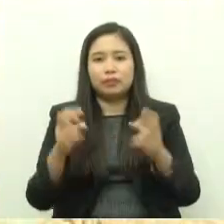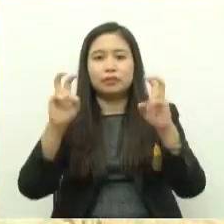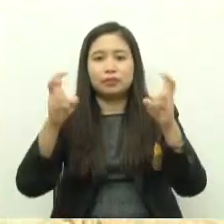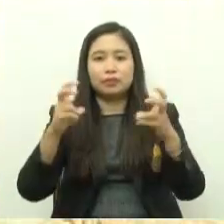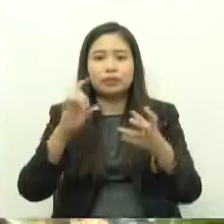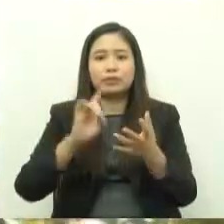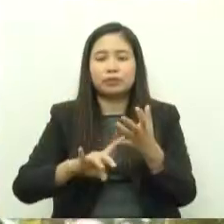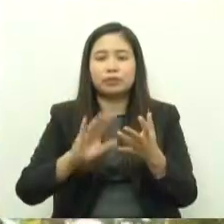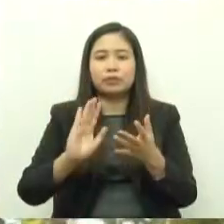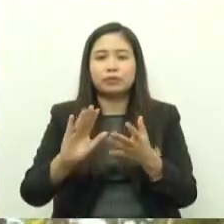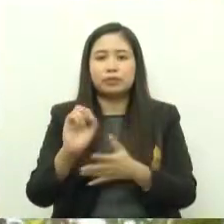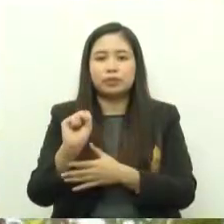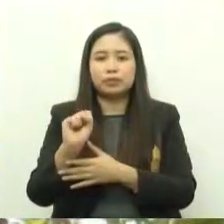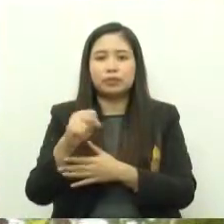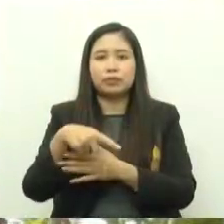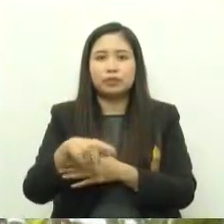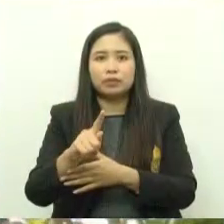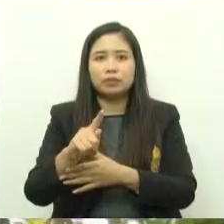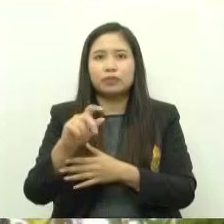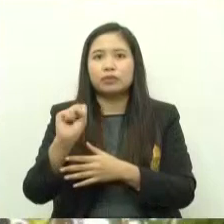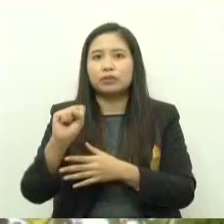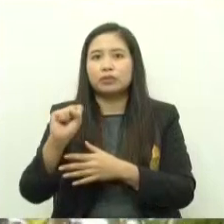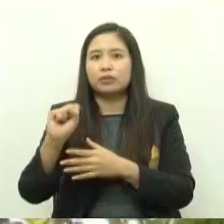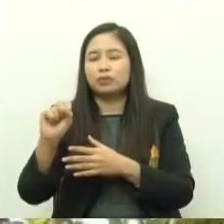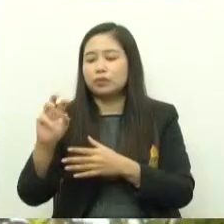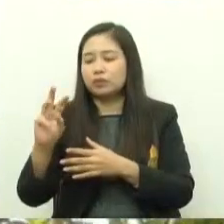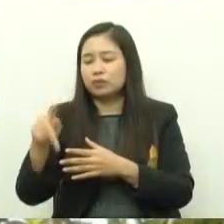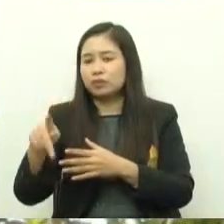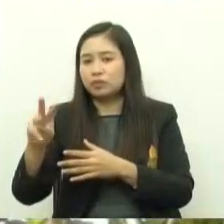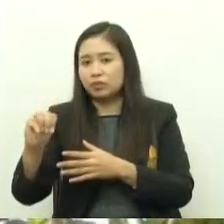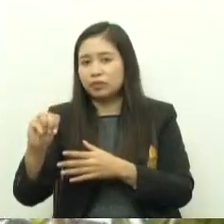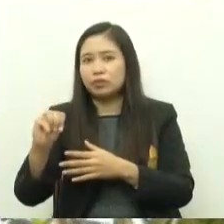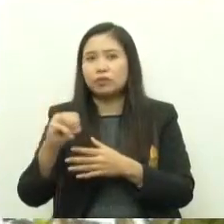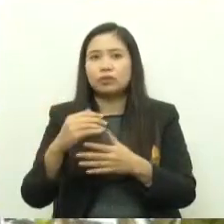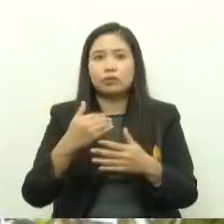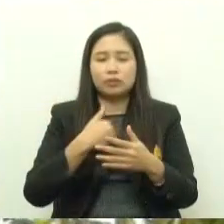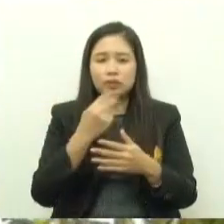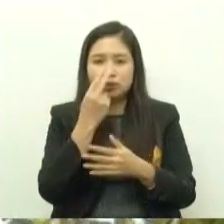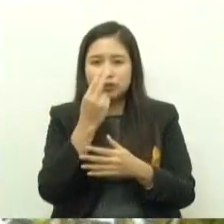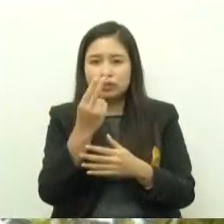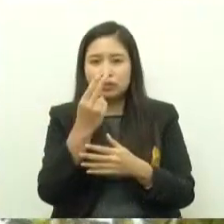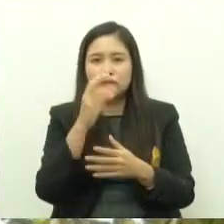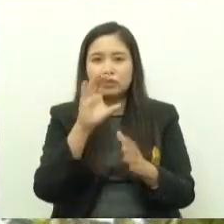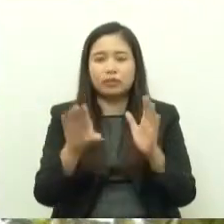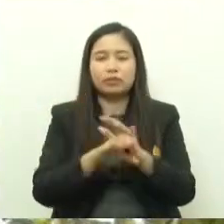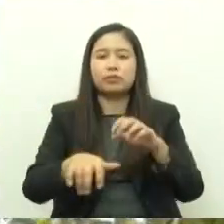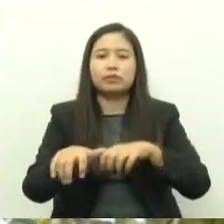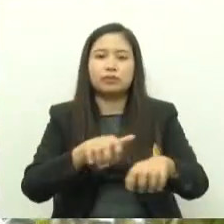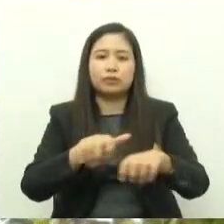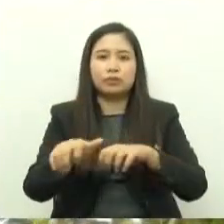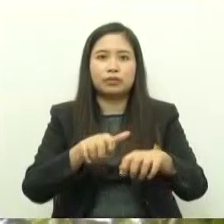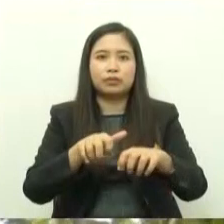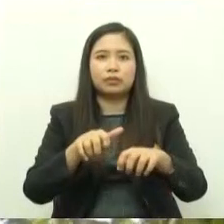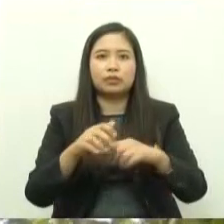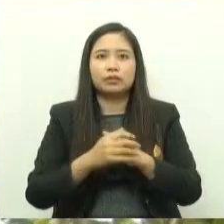งานเขตพื้นที่การศึกษาโดยเฉพาะท่านทางน่านเองครับซึ่งเป็นท่านผอเขตใหม่ทั้ง 3ท่านเลยนอกจากน่านแล้ว